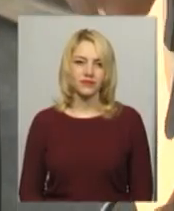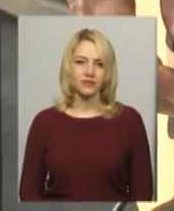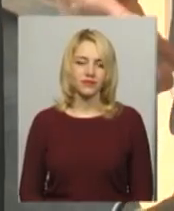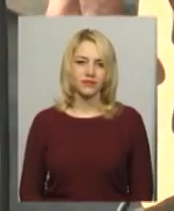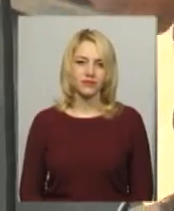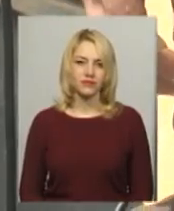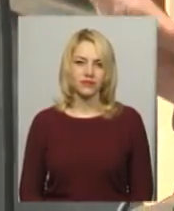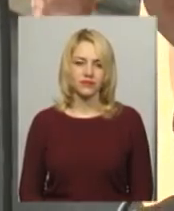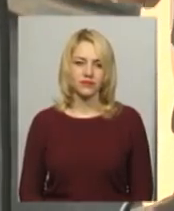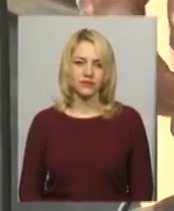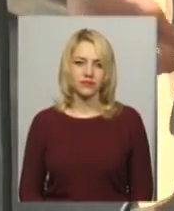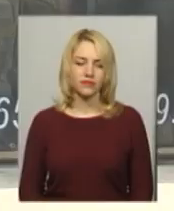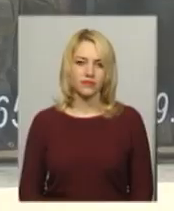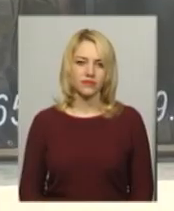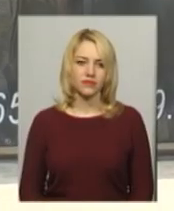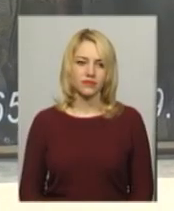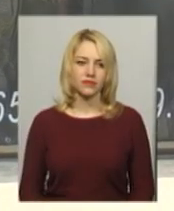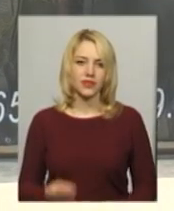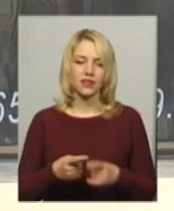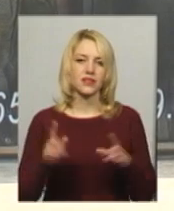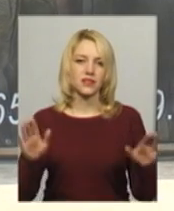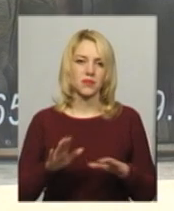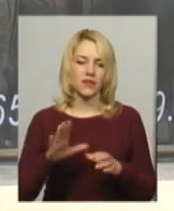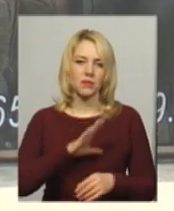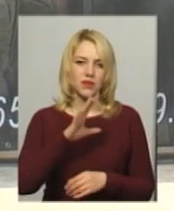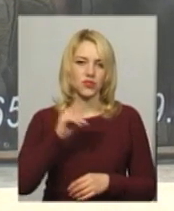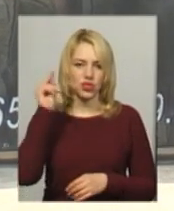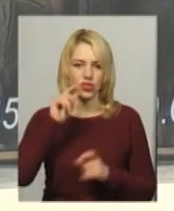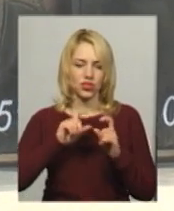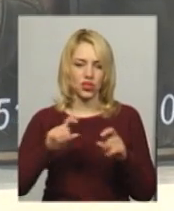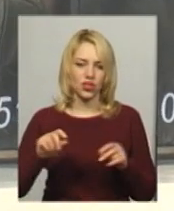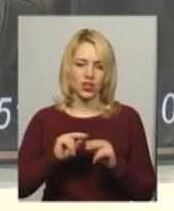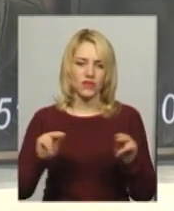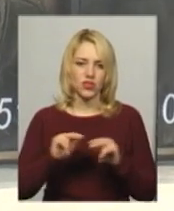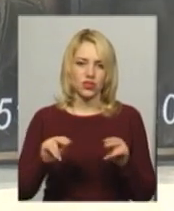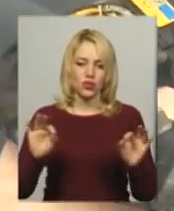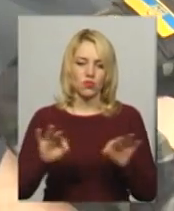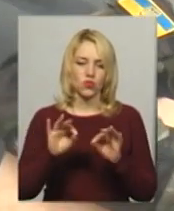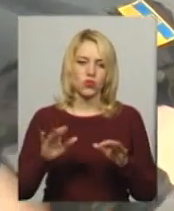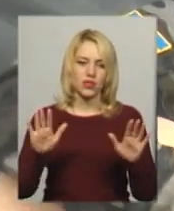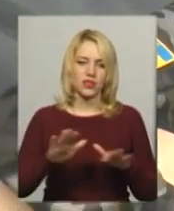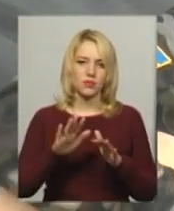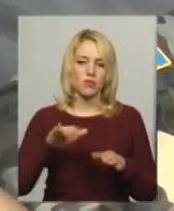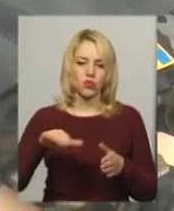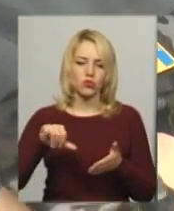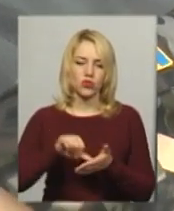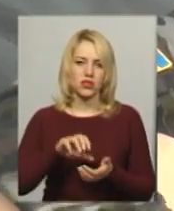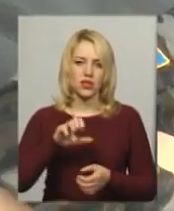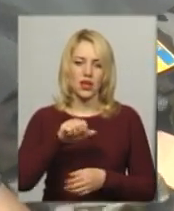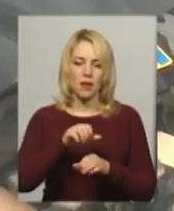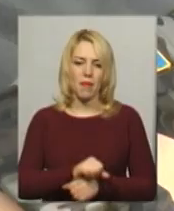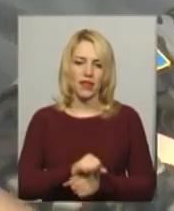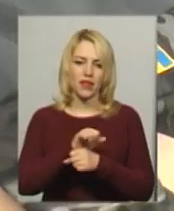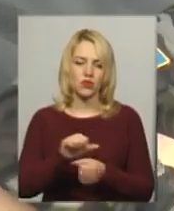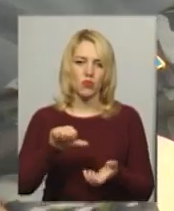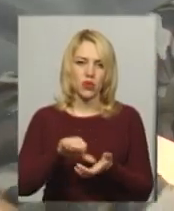де був ти? Це співає колишній шкільний вчитель музики та співів, потім учасник Майдану, боєць АТО з прізвиском Хохол,